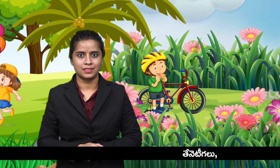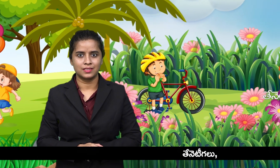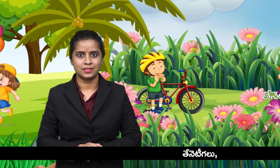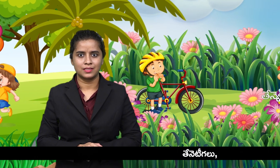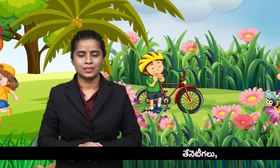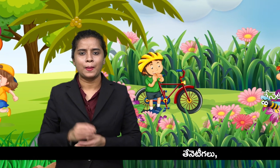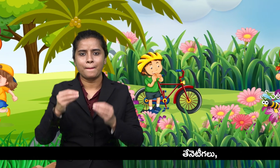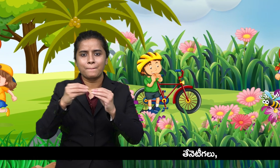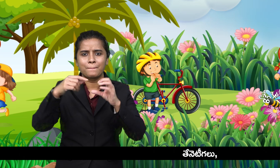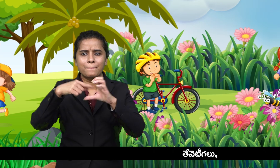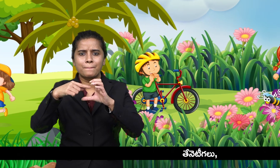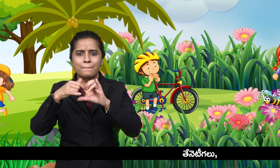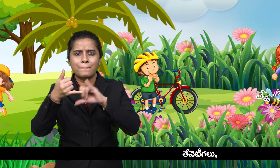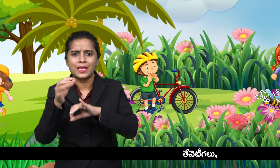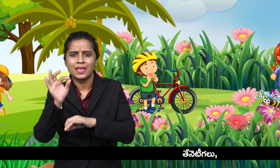తేనెటీగలు,